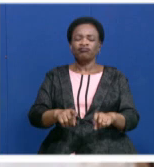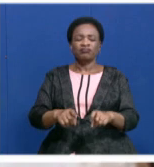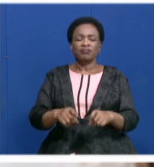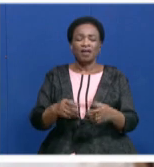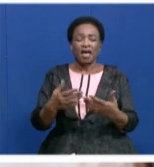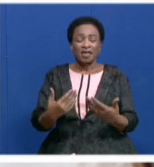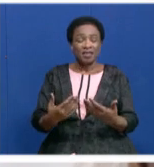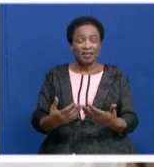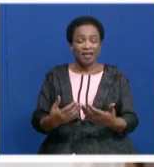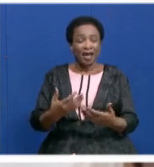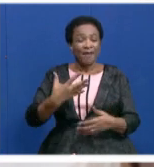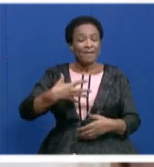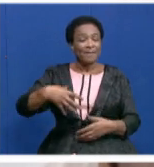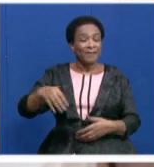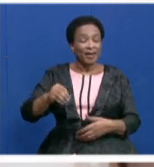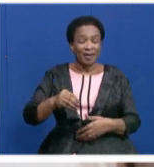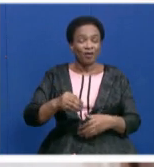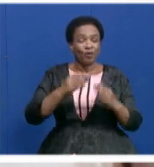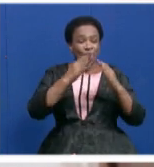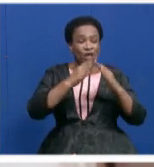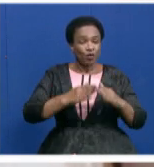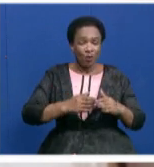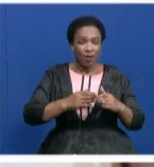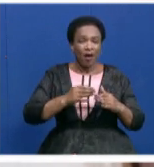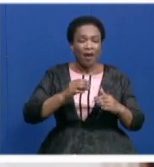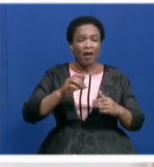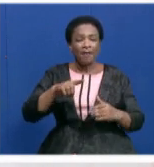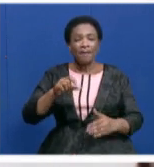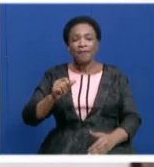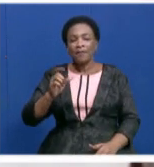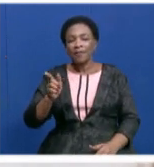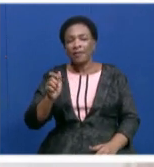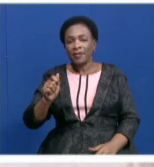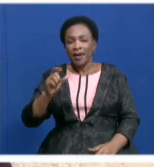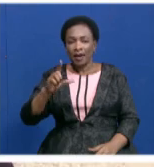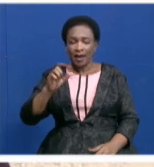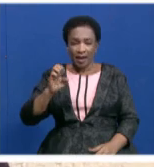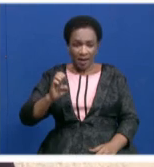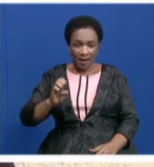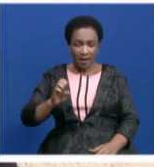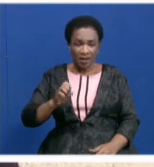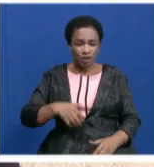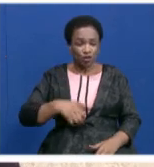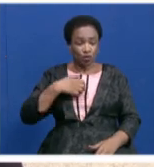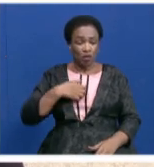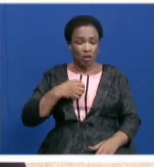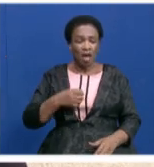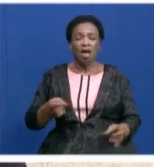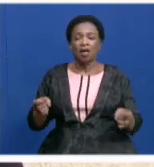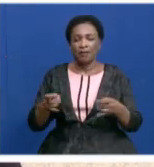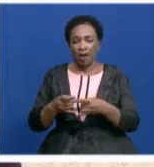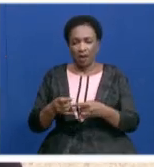faham akela kwenye paga nilu kuka nuta ndio anaka karibu na nyumbani kwang